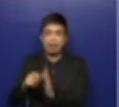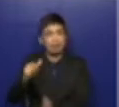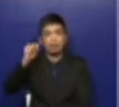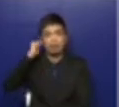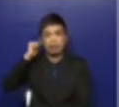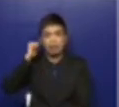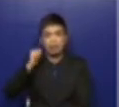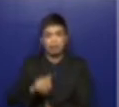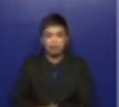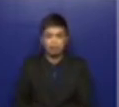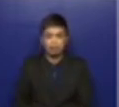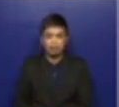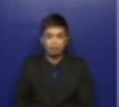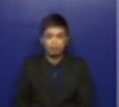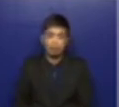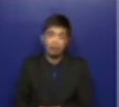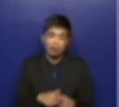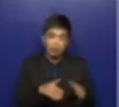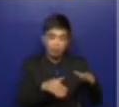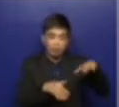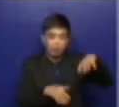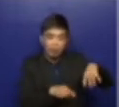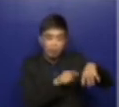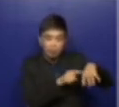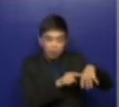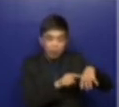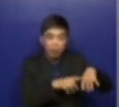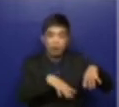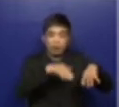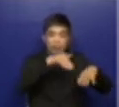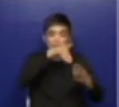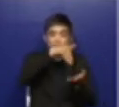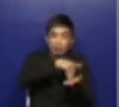านยังตั้งโจทย์ว่ากองบุกลุกที่ดินทำกินแล้ว